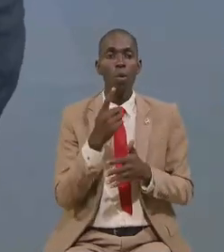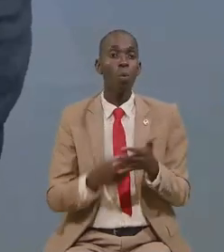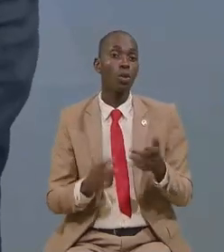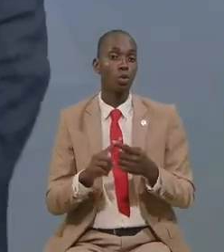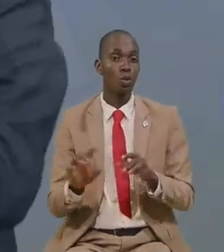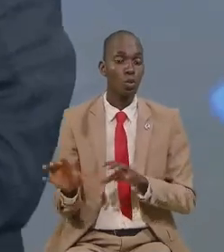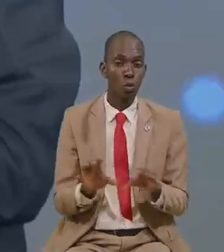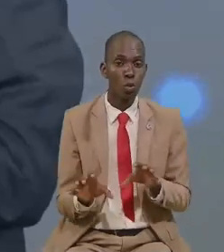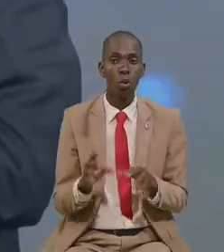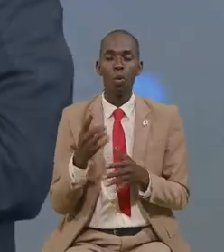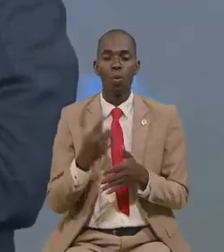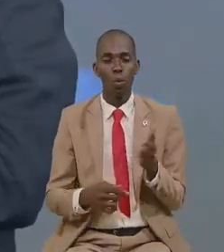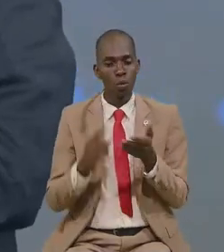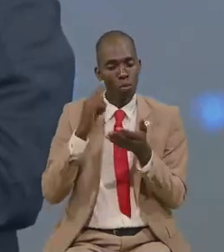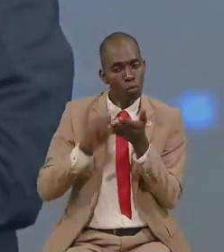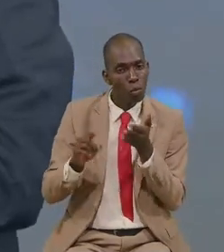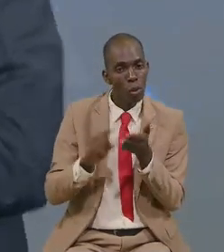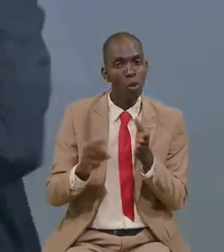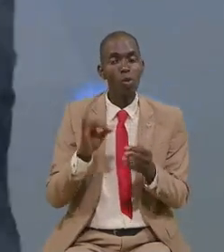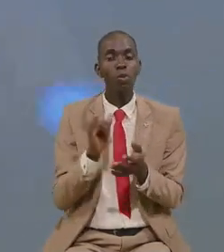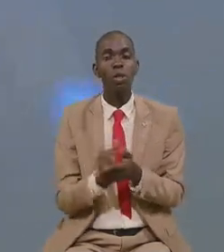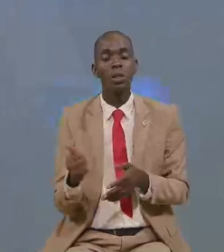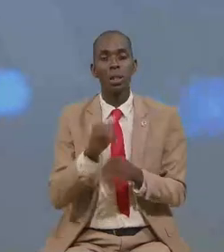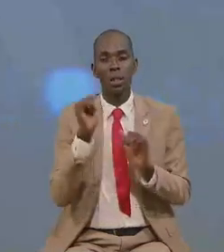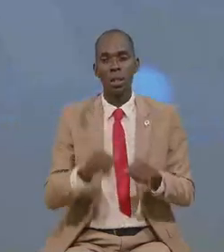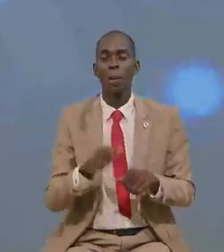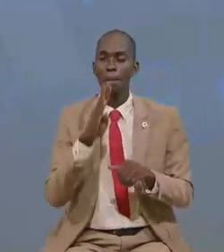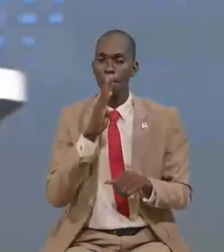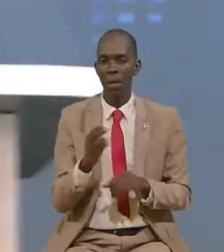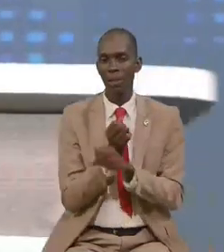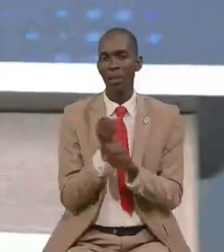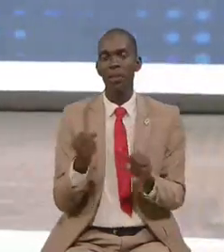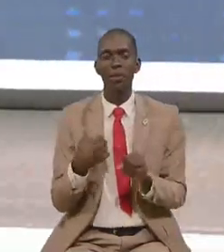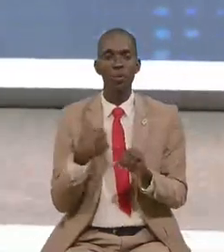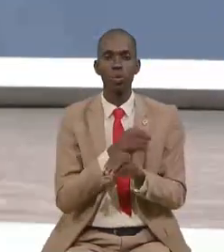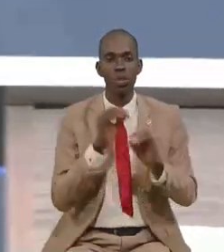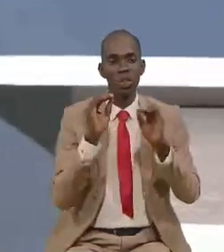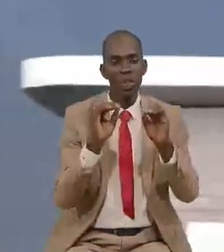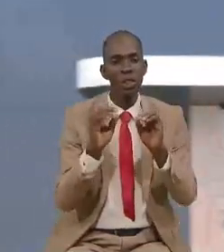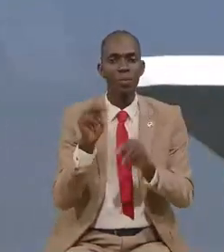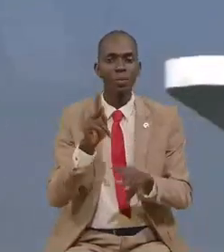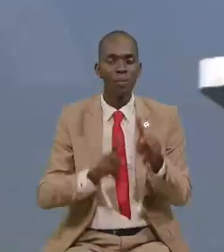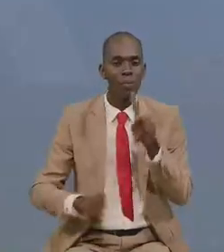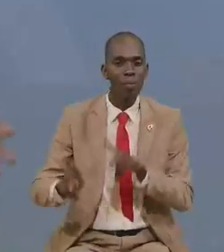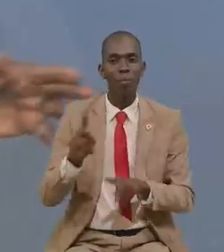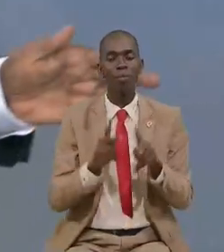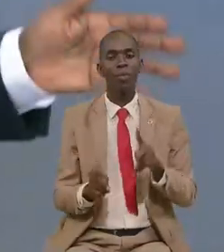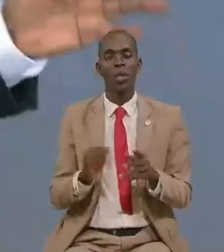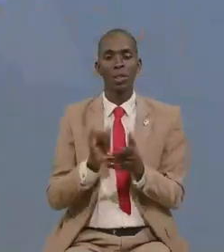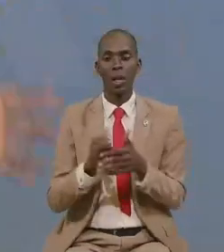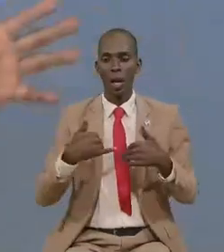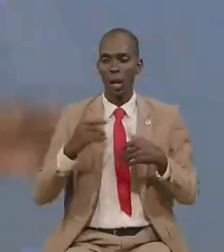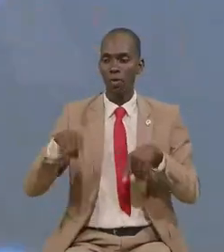ce qu'il faut observer afin d'être sauvés. Nous devons enseigner aux gens qui se sont